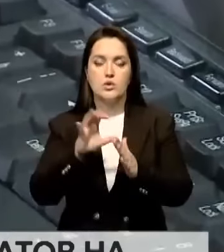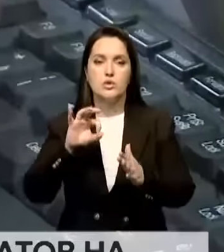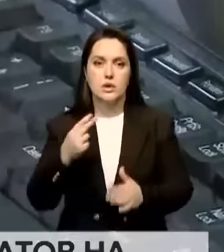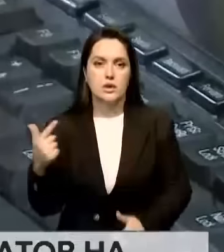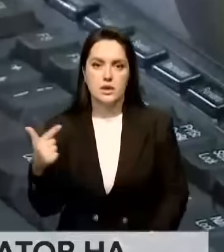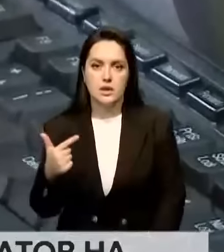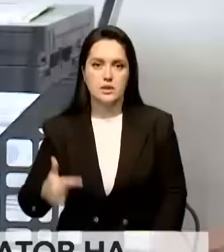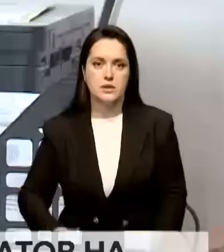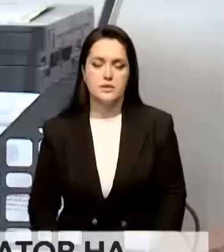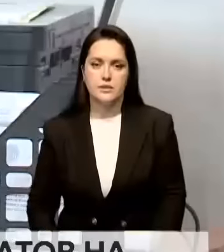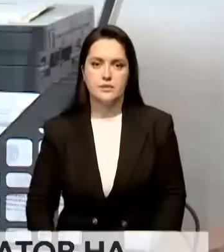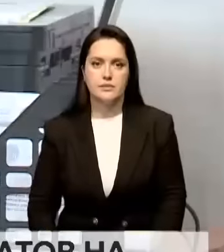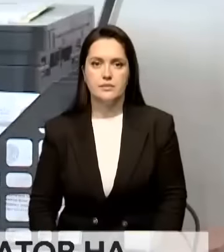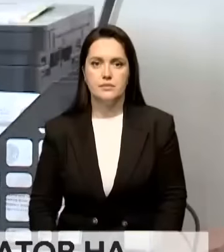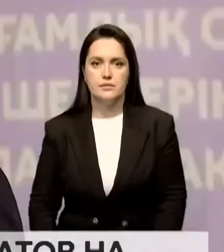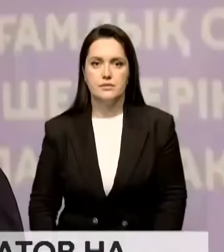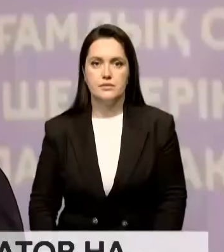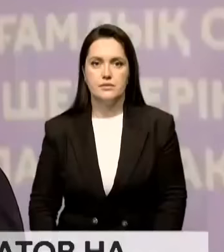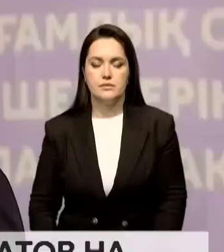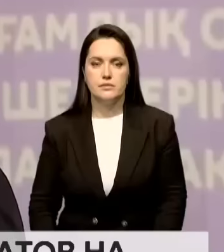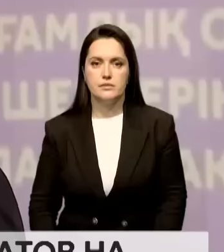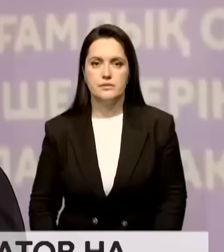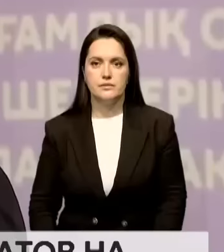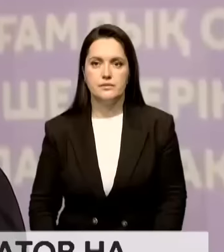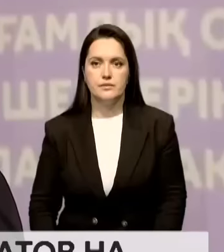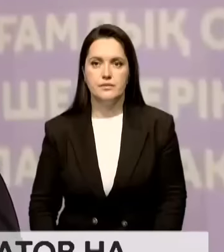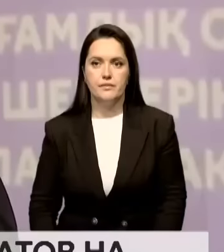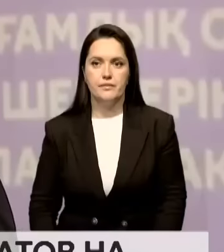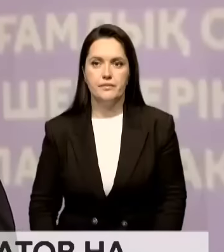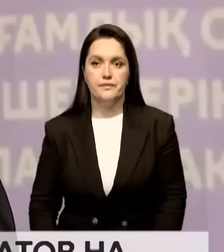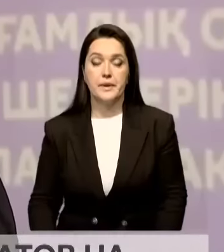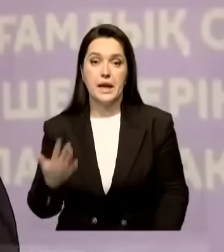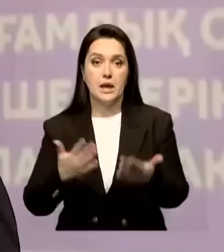улучшение социальных гарантий. Если вы работали в